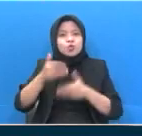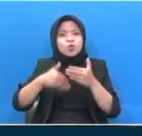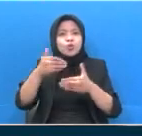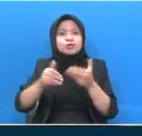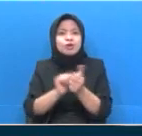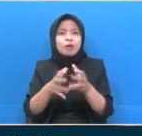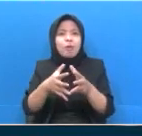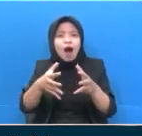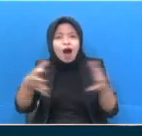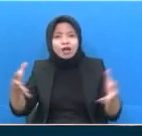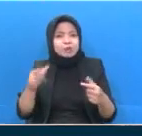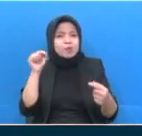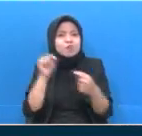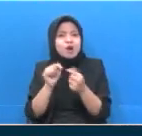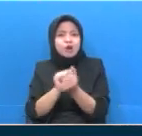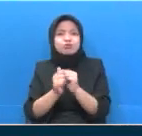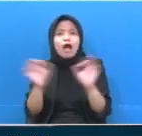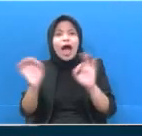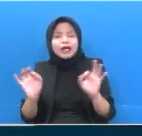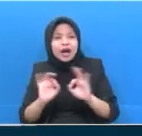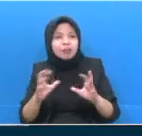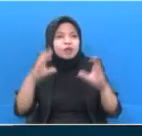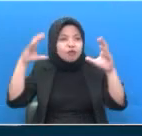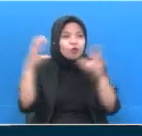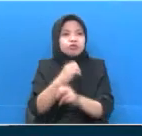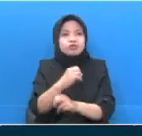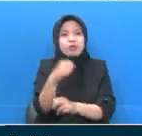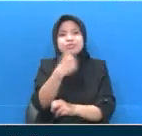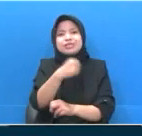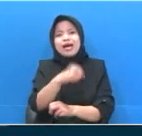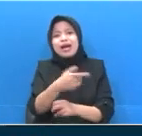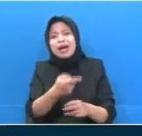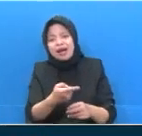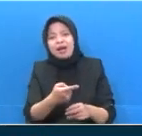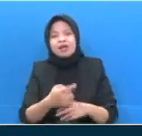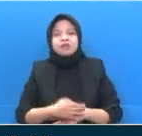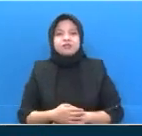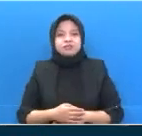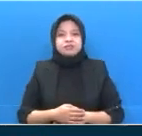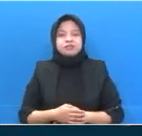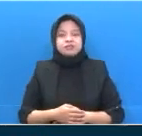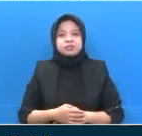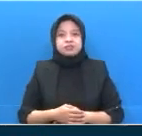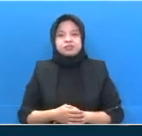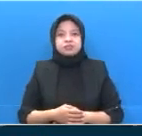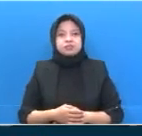kemana-mana yang tidak pada fokus pada kasus yang sedang kita buka pada setiap persidangan